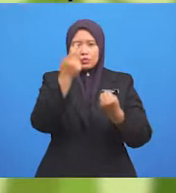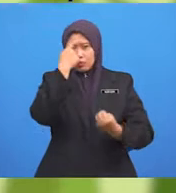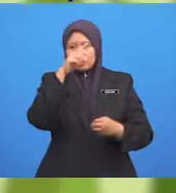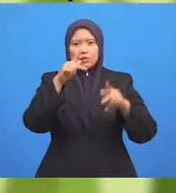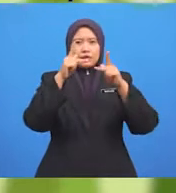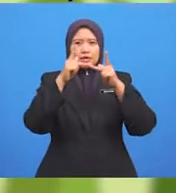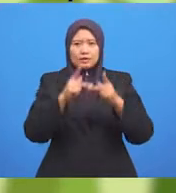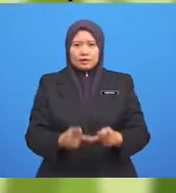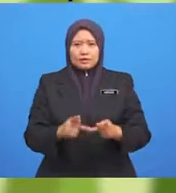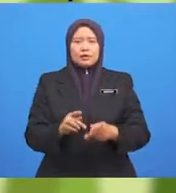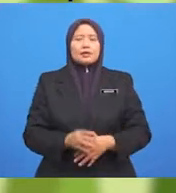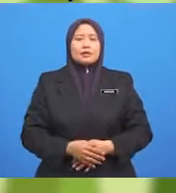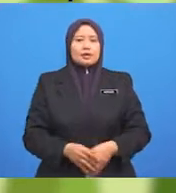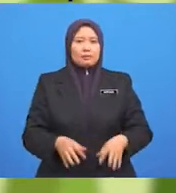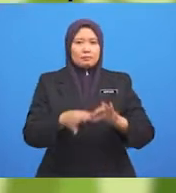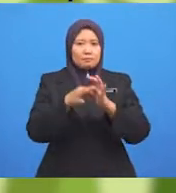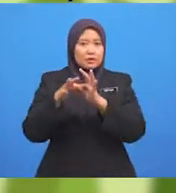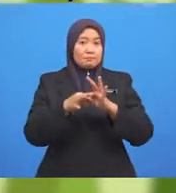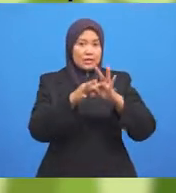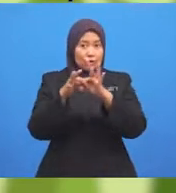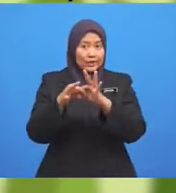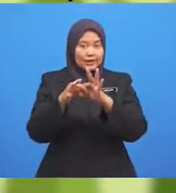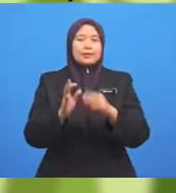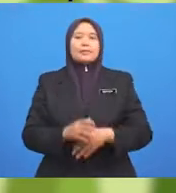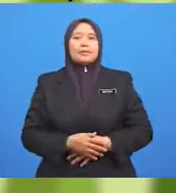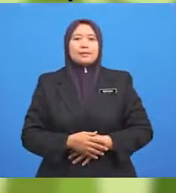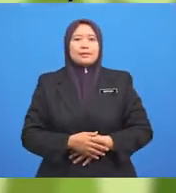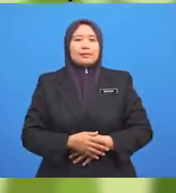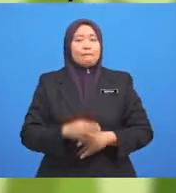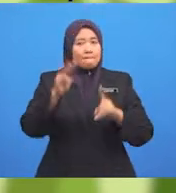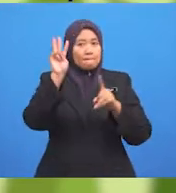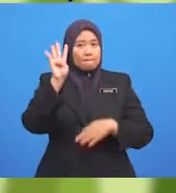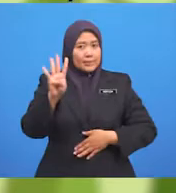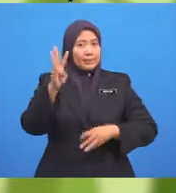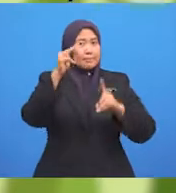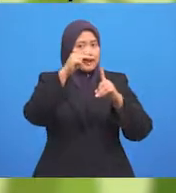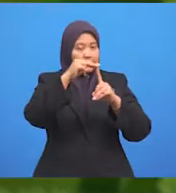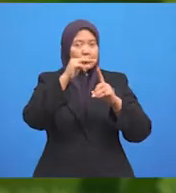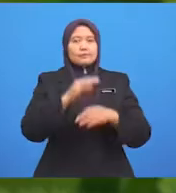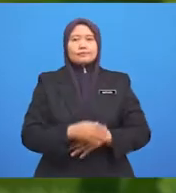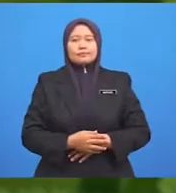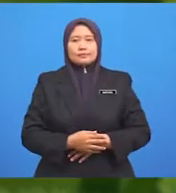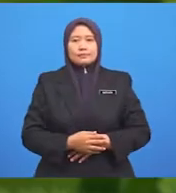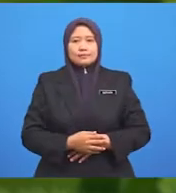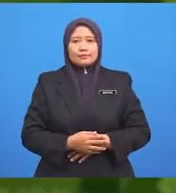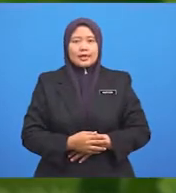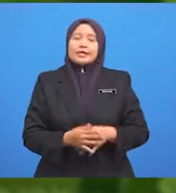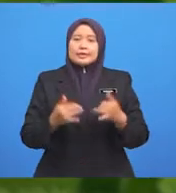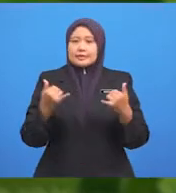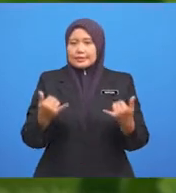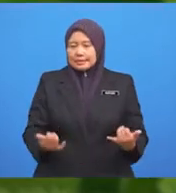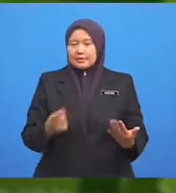perpaduan? Baiklah murid-murid, soalan ini mempunyai 4 markah. Sekarang kita